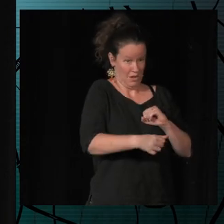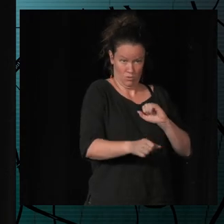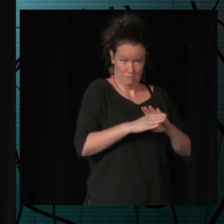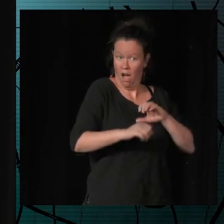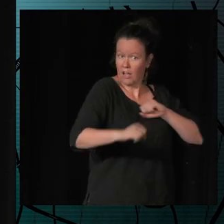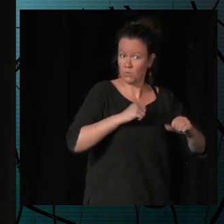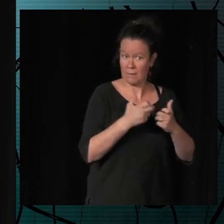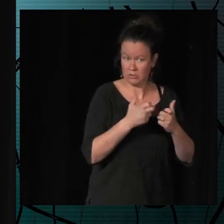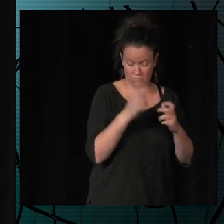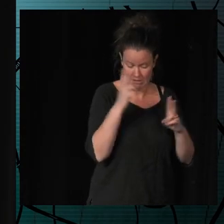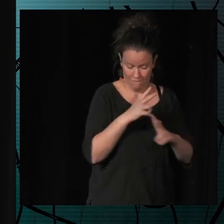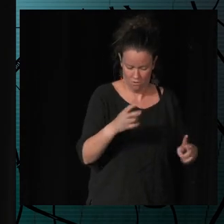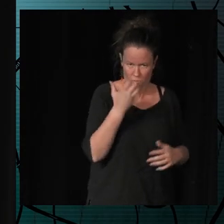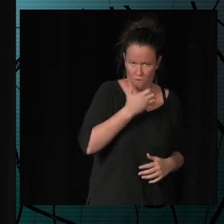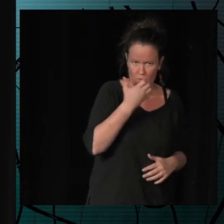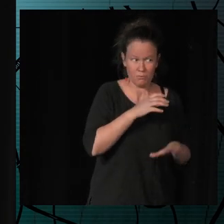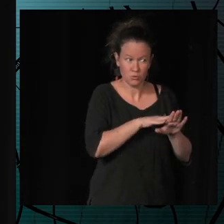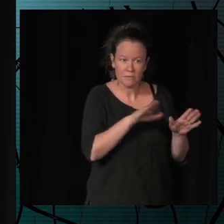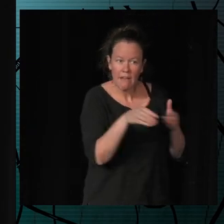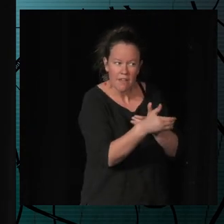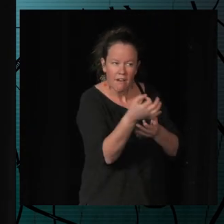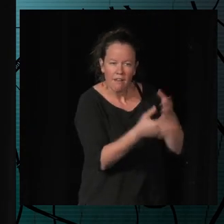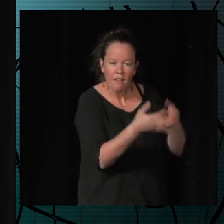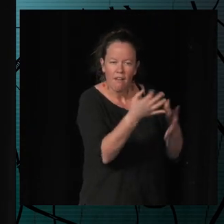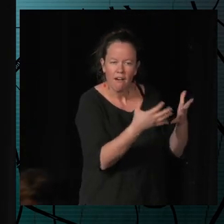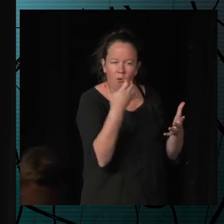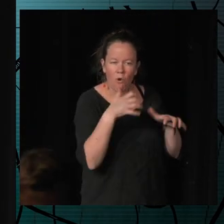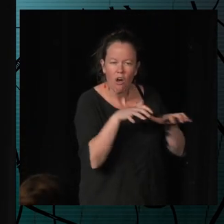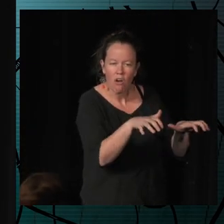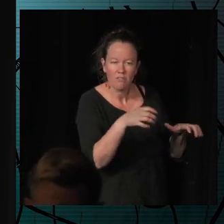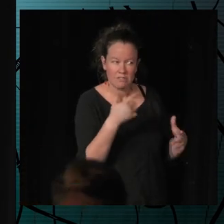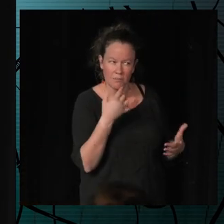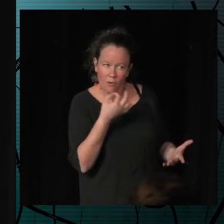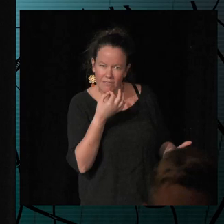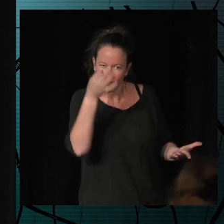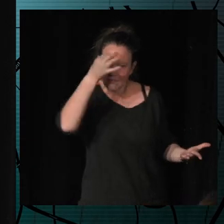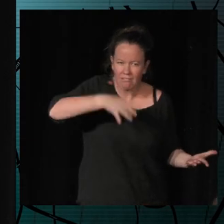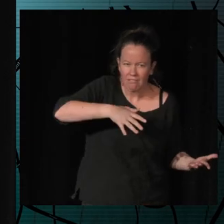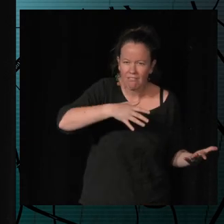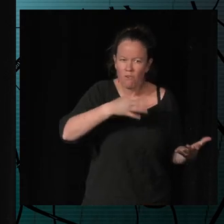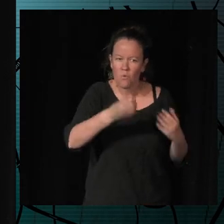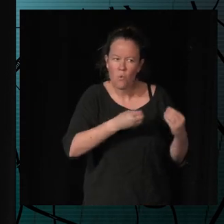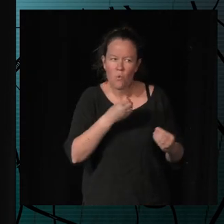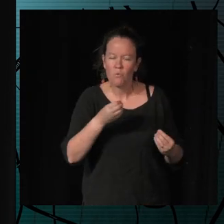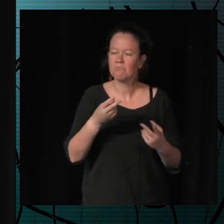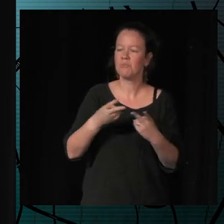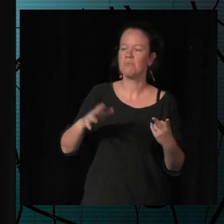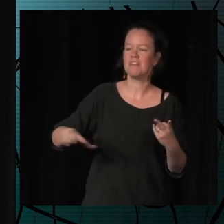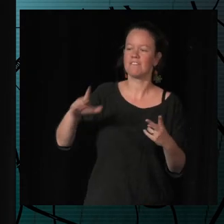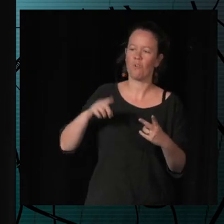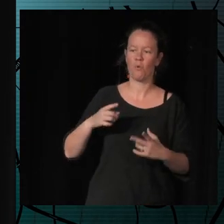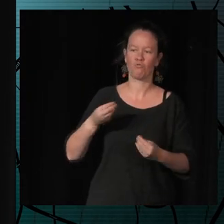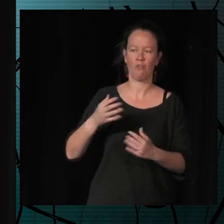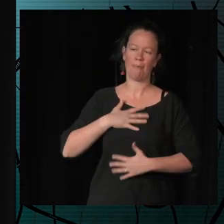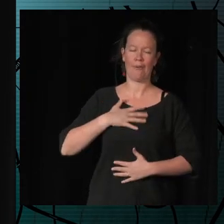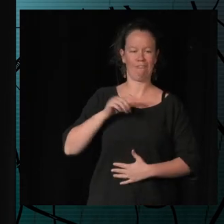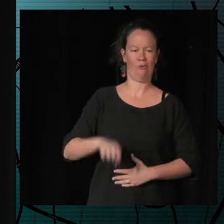l'esthétique de la peur vous y voyez une opportunité créative ou au contraire une sorte de je sais pas de de frisson grand public taillé pour un